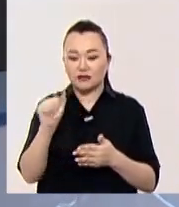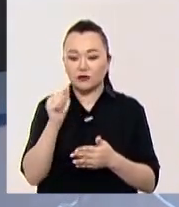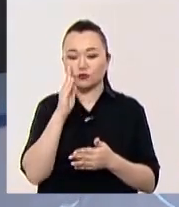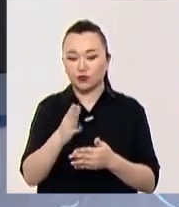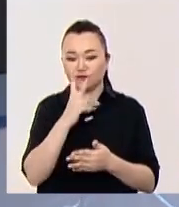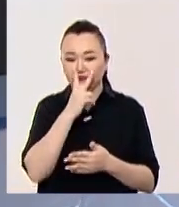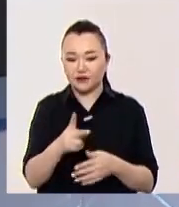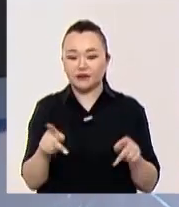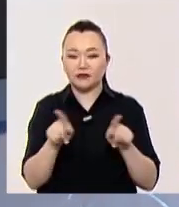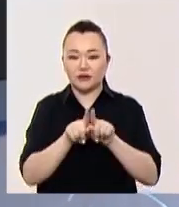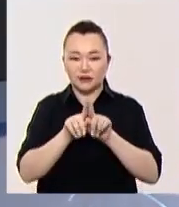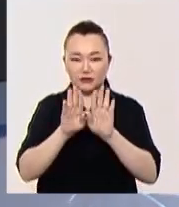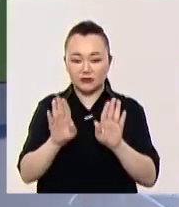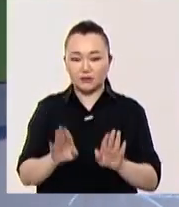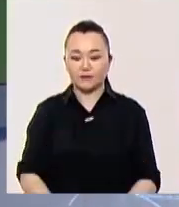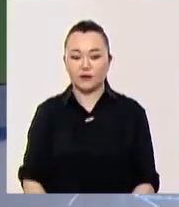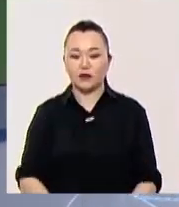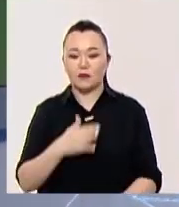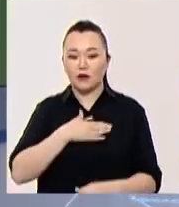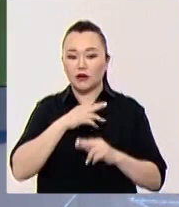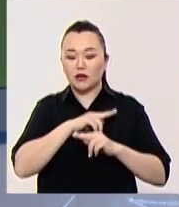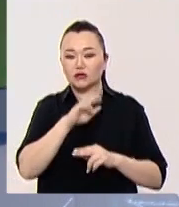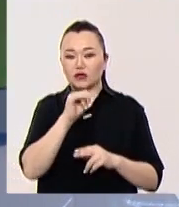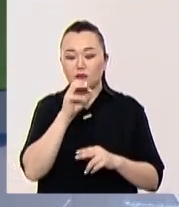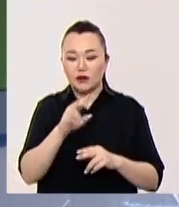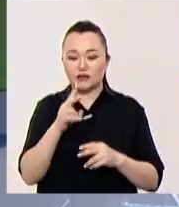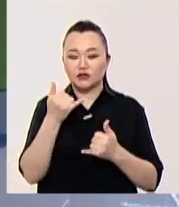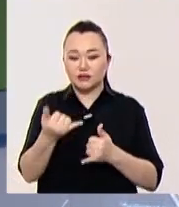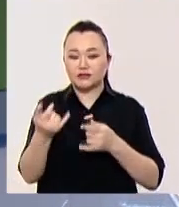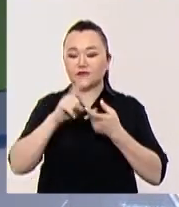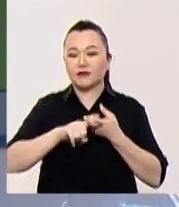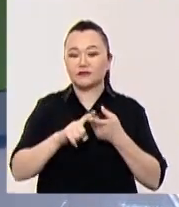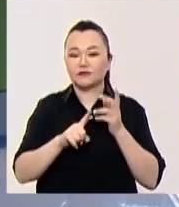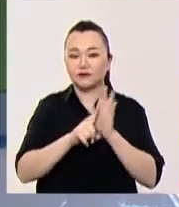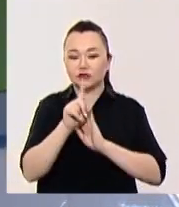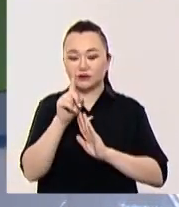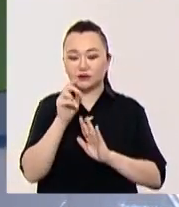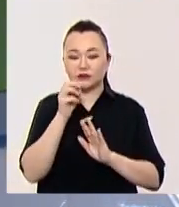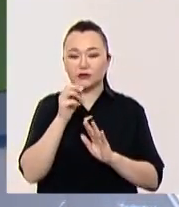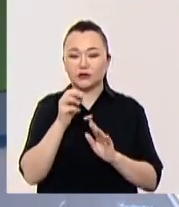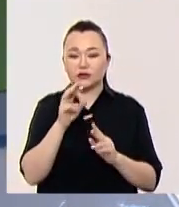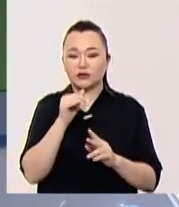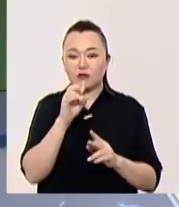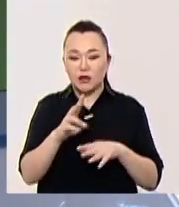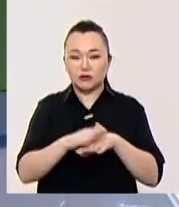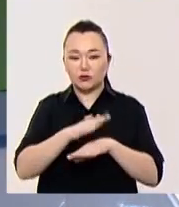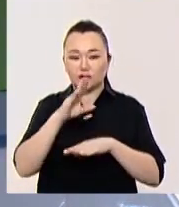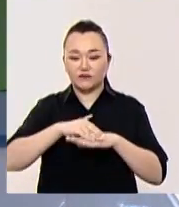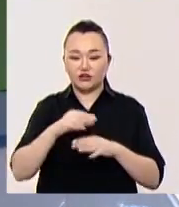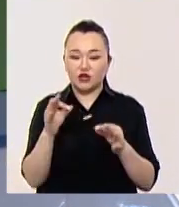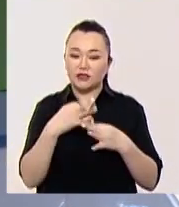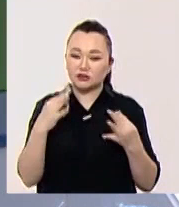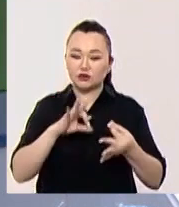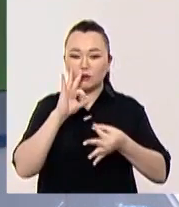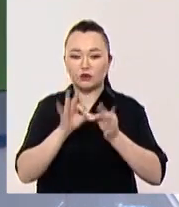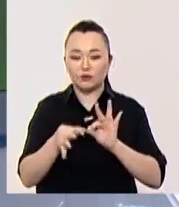выглядеть вот так. Моя коллега Жамал Габдуллина с нами сейчас на связи. Жамал, добрый вечер. Расскажи